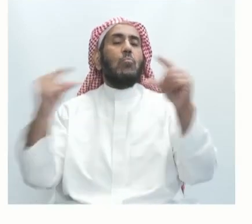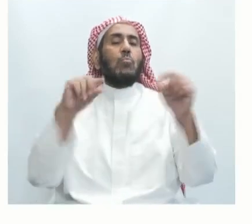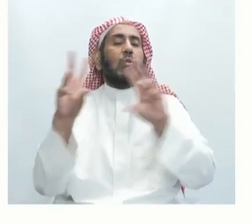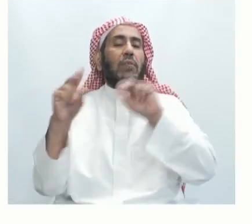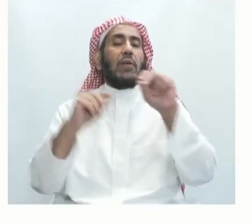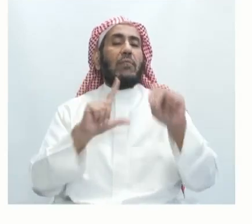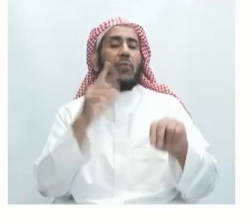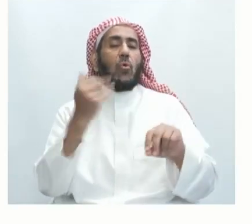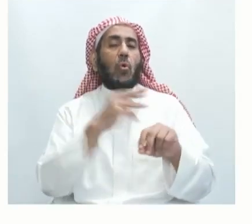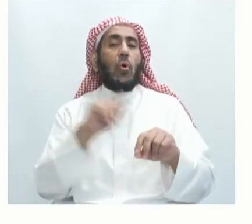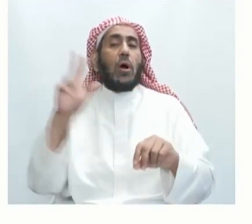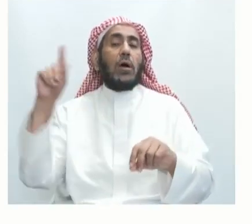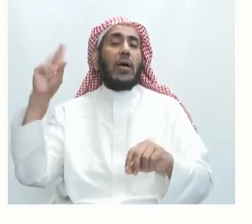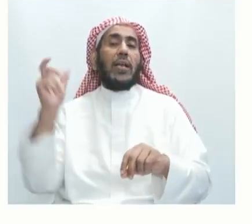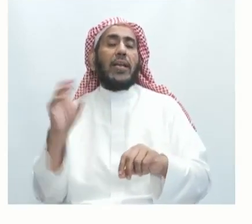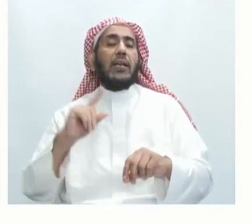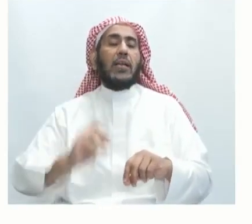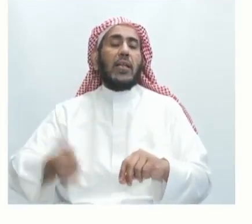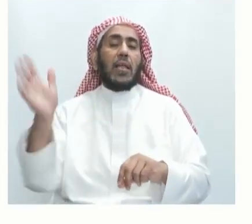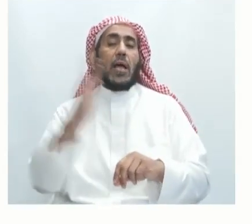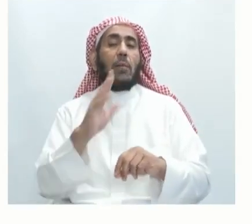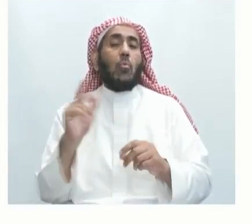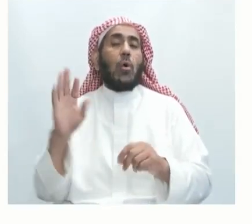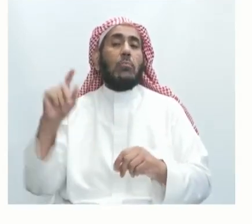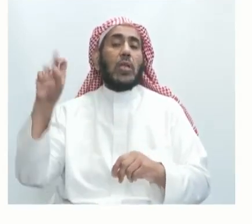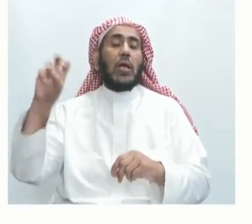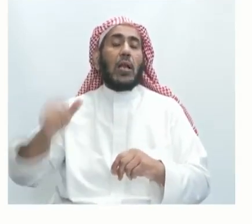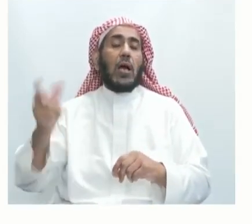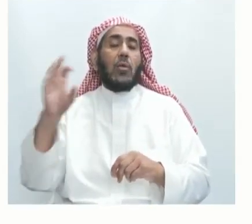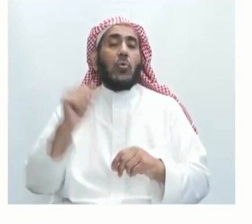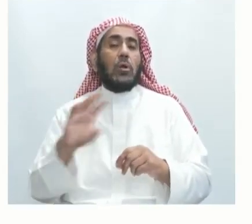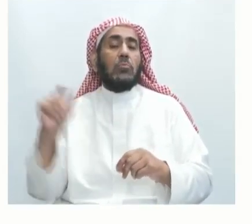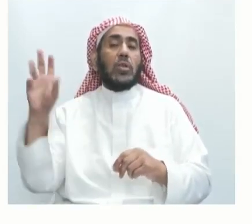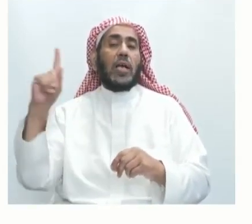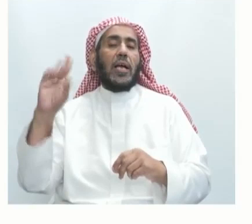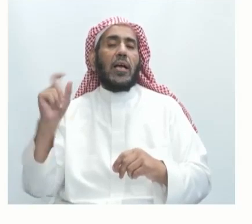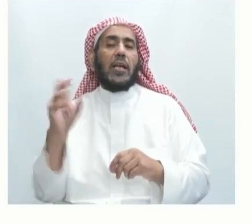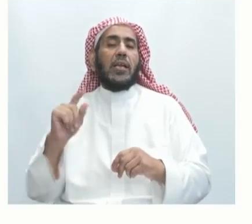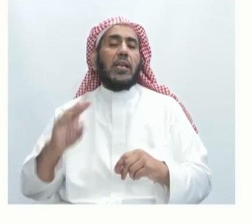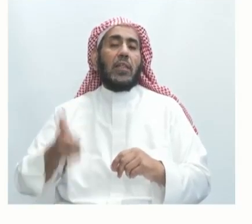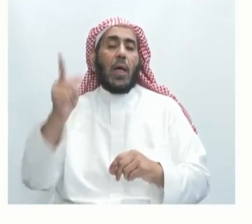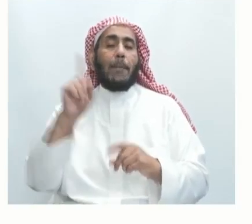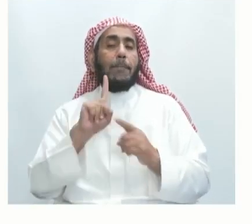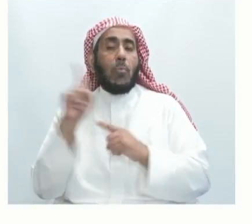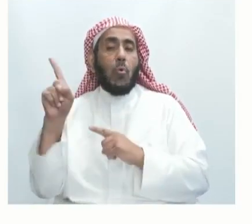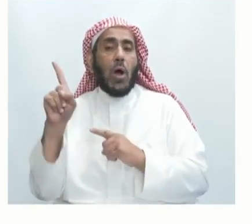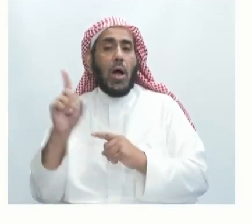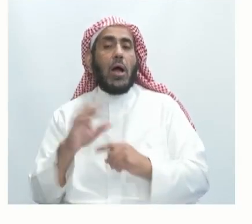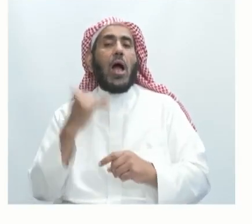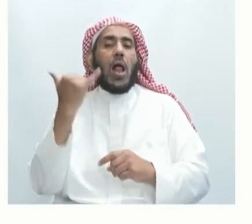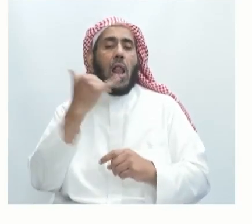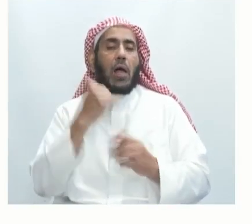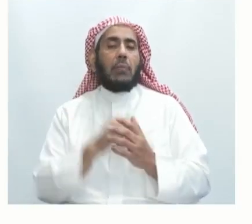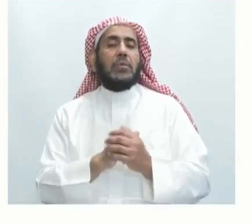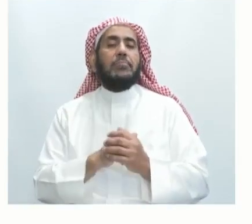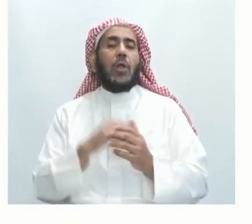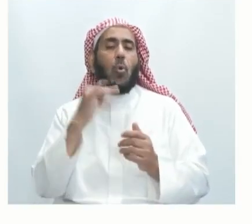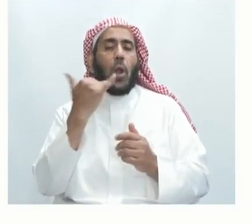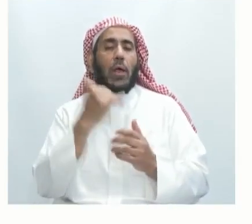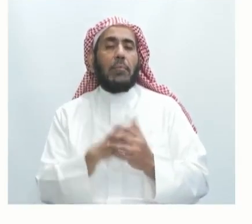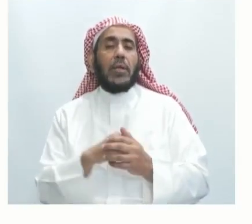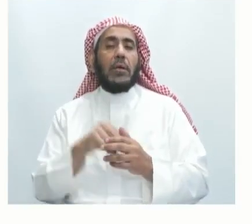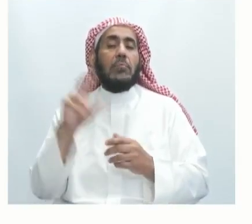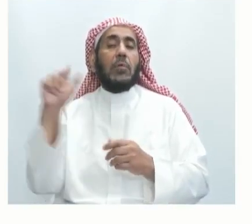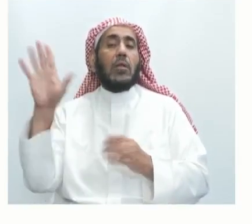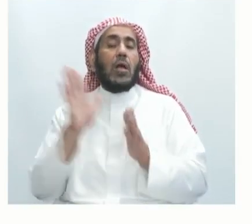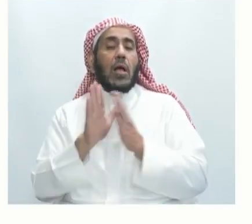وهو مصطلح النظام ومصطلح القانون ومصطلح النظام هو هو العربي هو المصطلح العربي